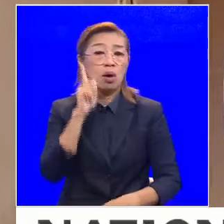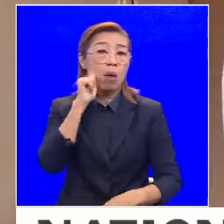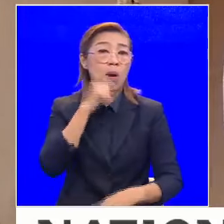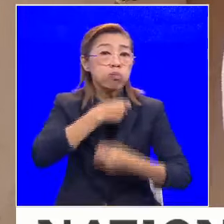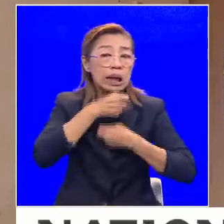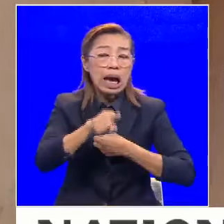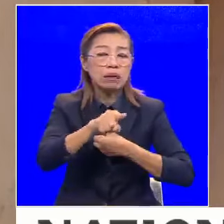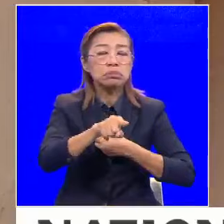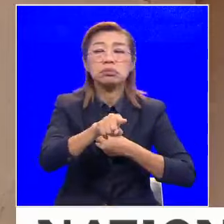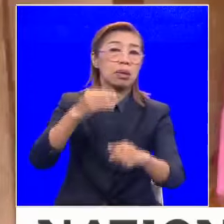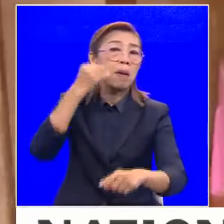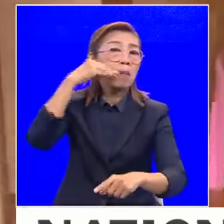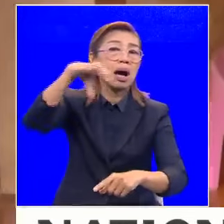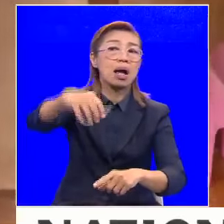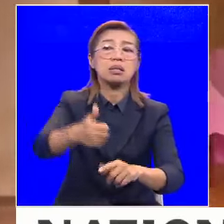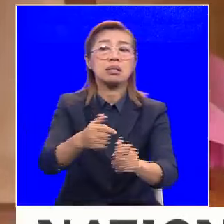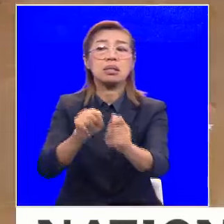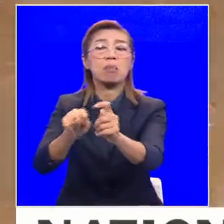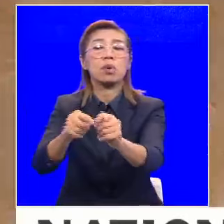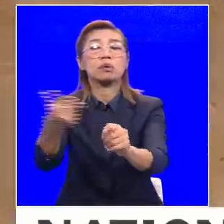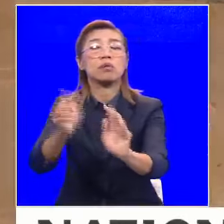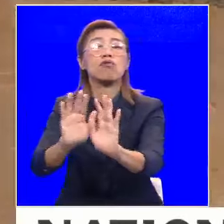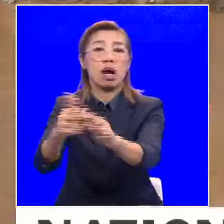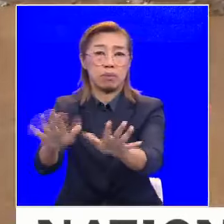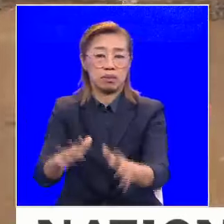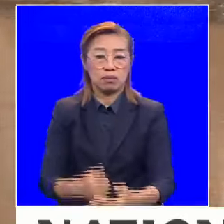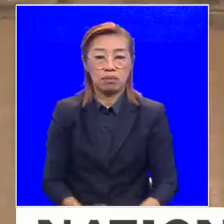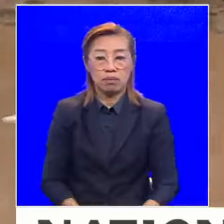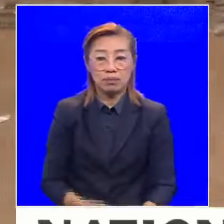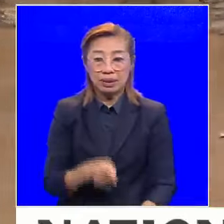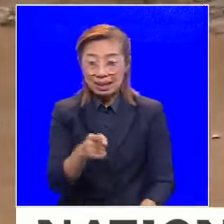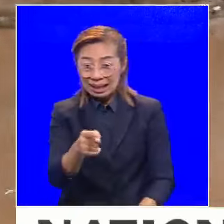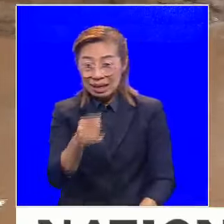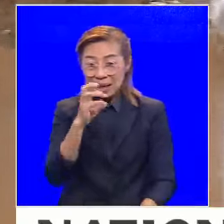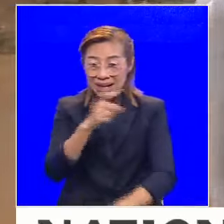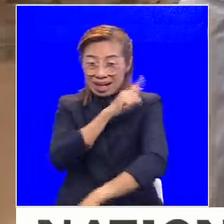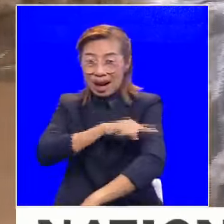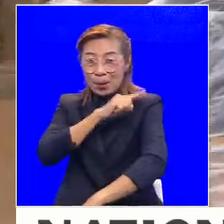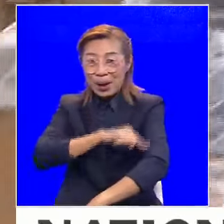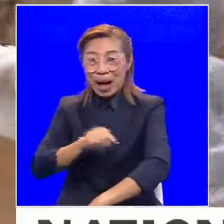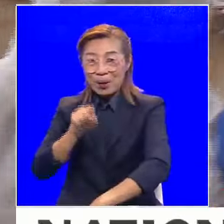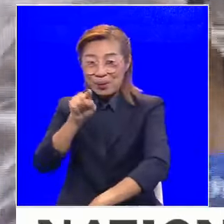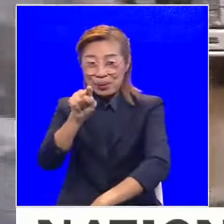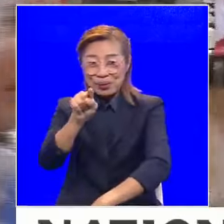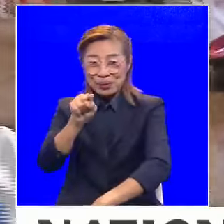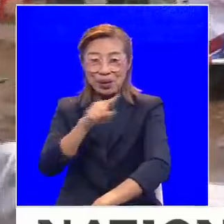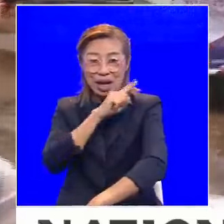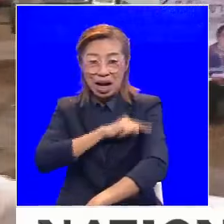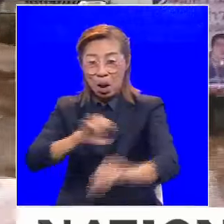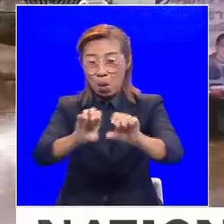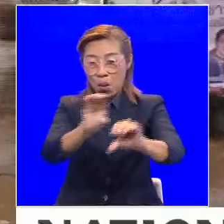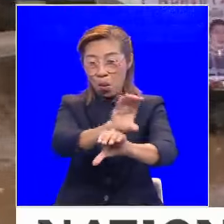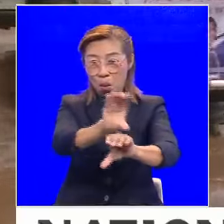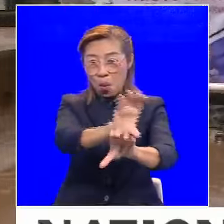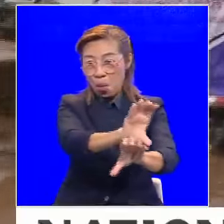านเพื่อนที่บ้านจ้องเนาะ คุณผู้ชมคะด้านหลังเนี่ยจะเป็นคันบิ๊กแบ็คที่มีความยาวประมาณ12